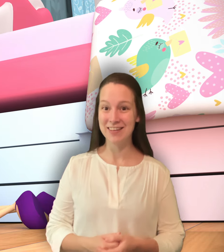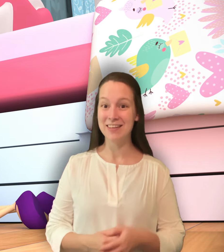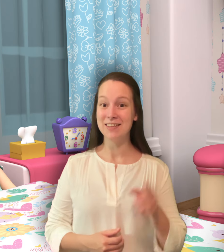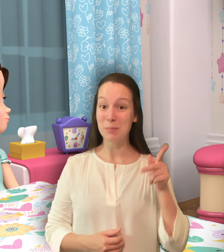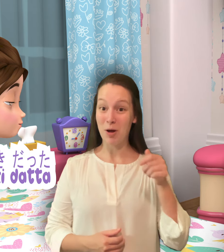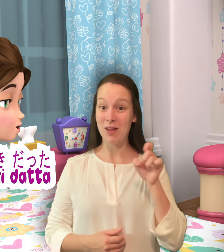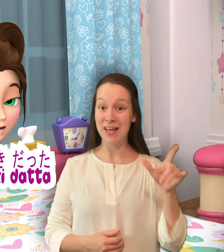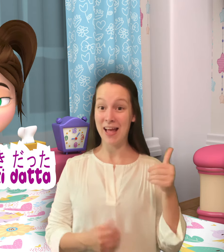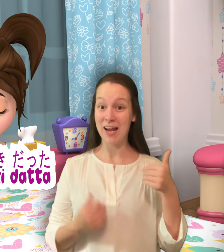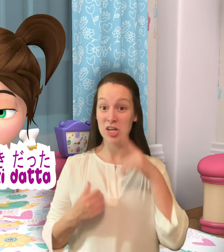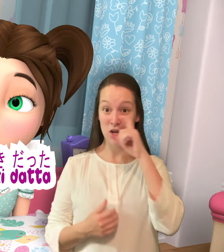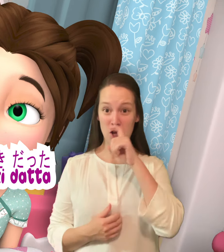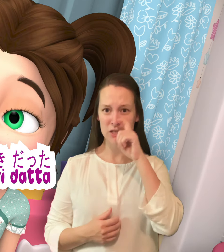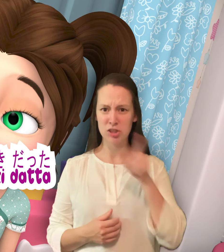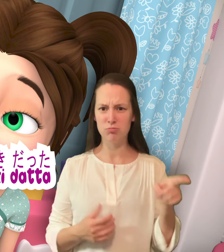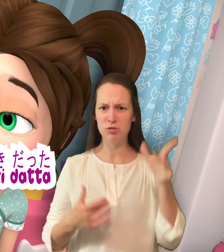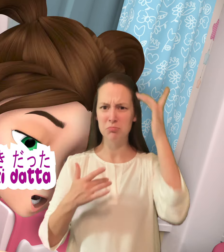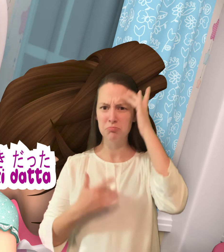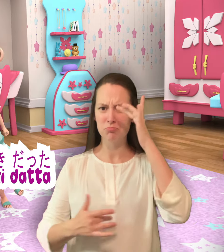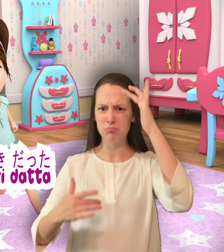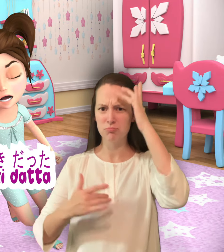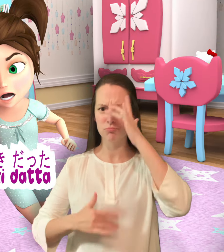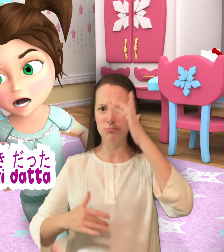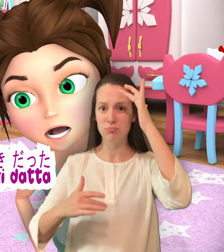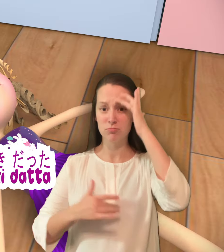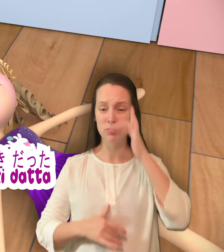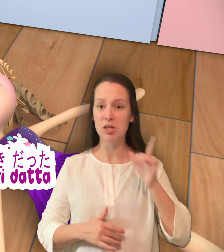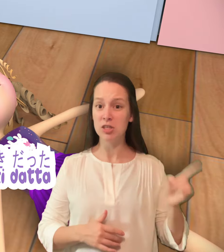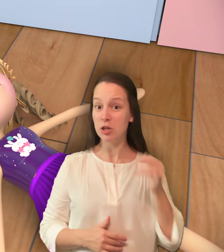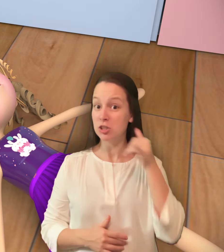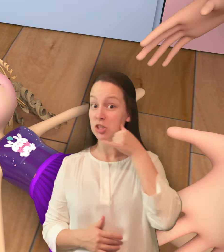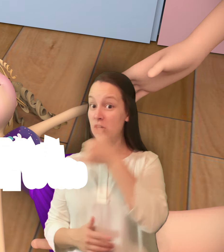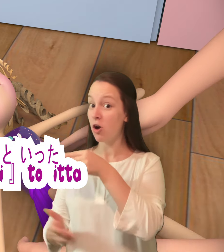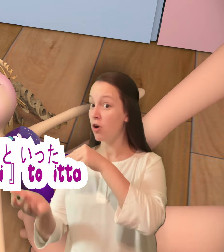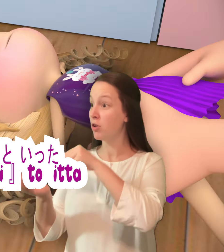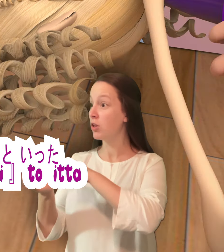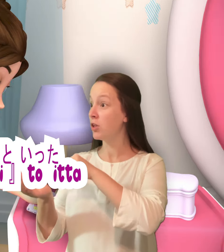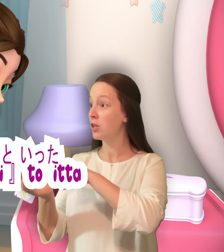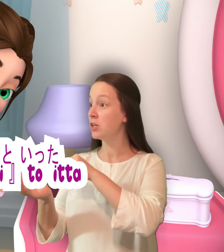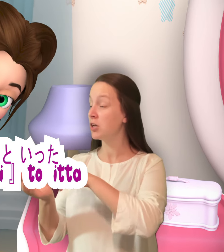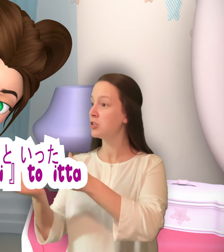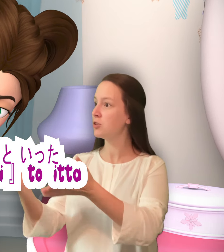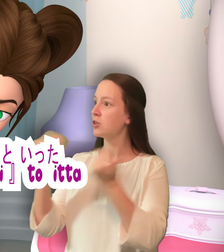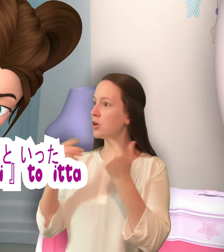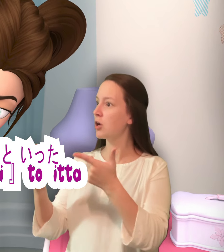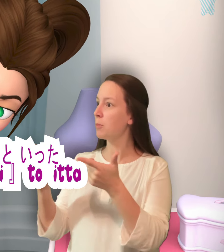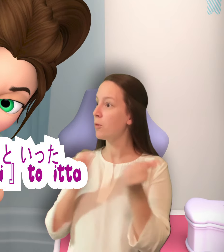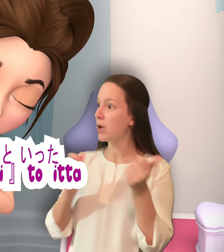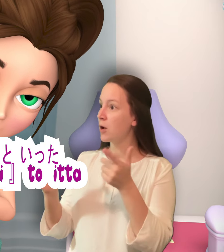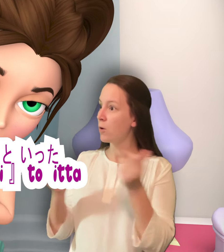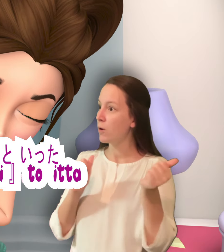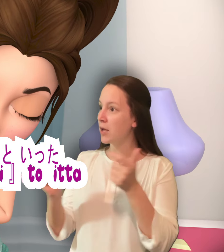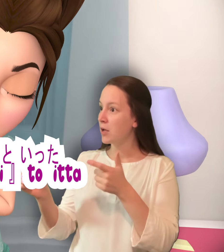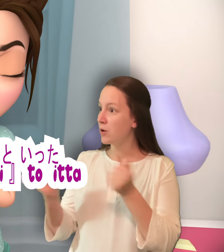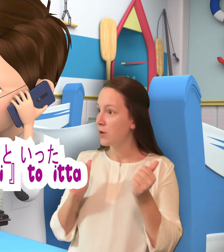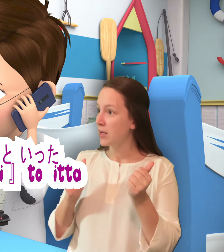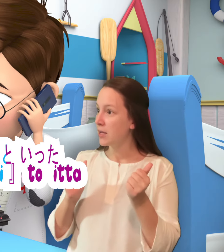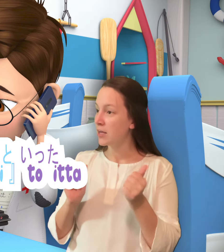人形ポリさんの人魚は病気だった医者に電話してて